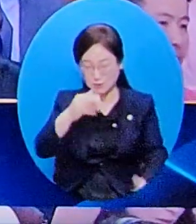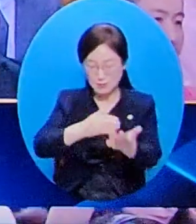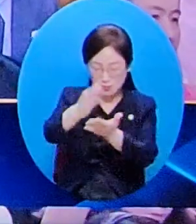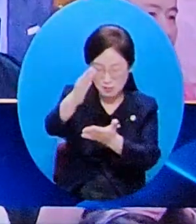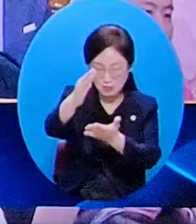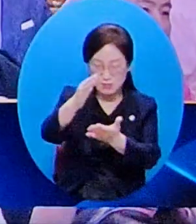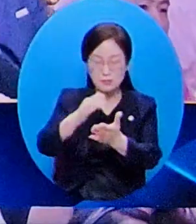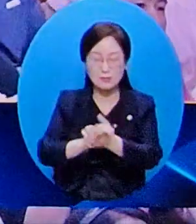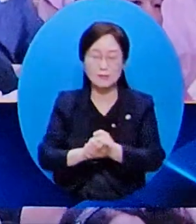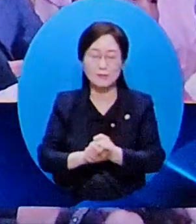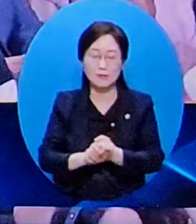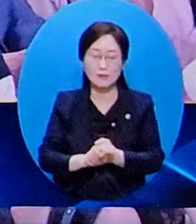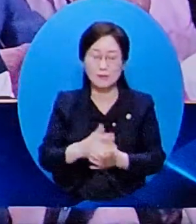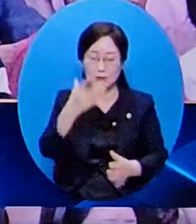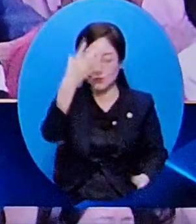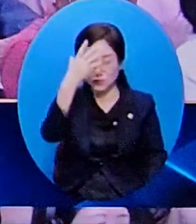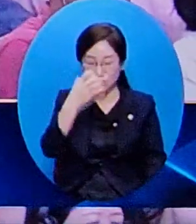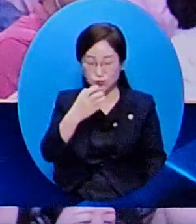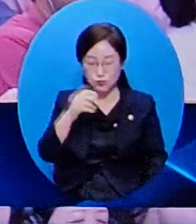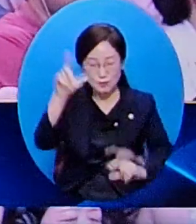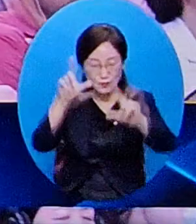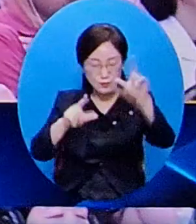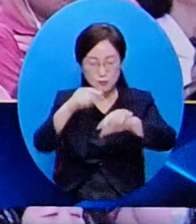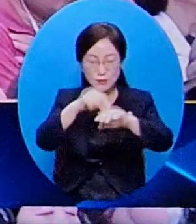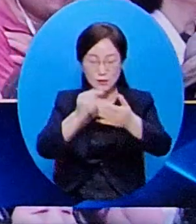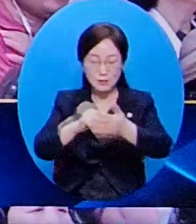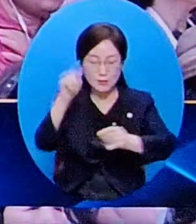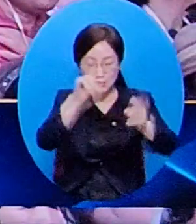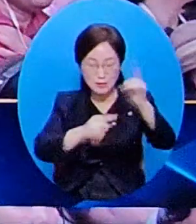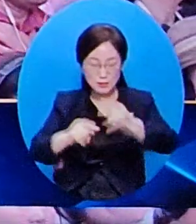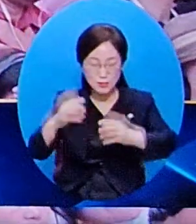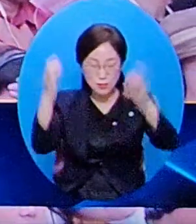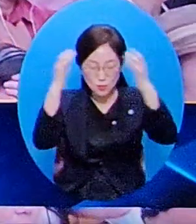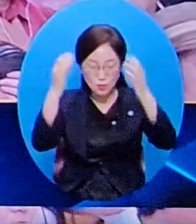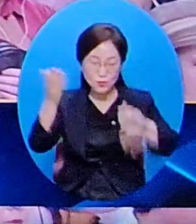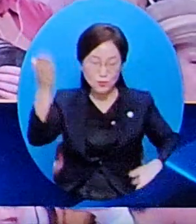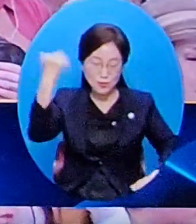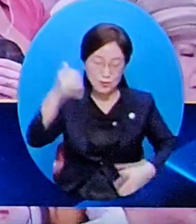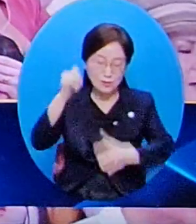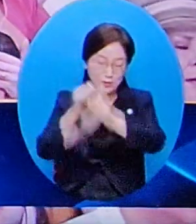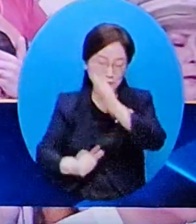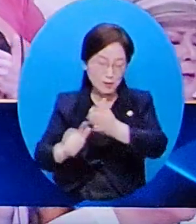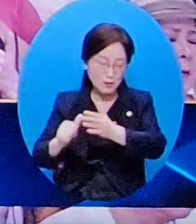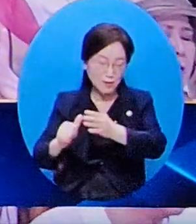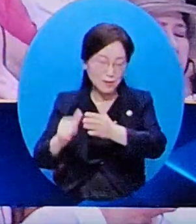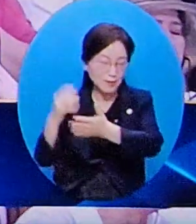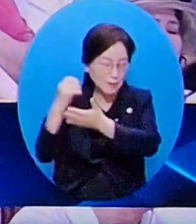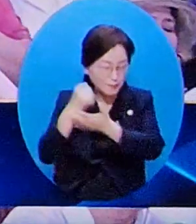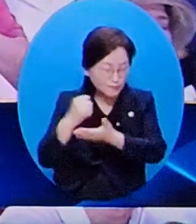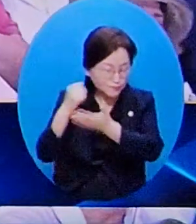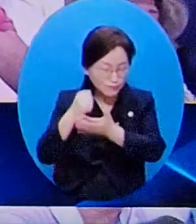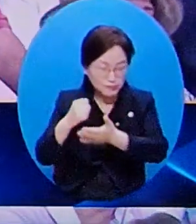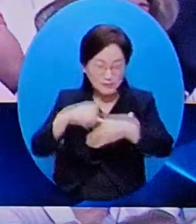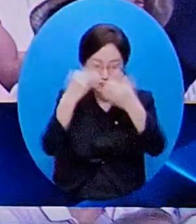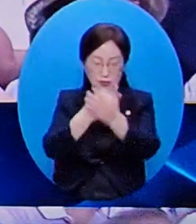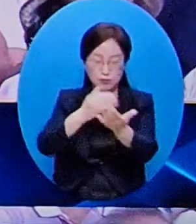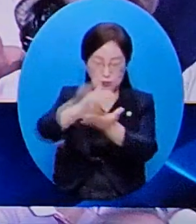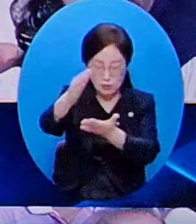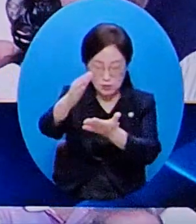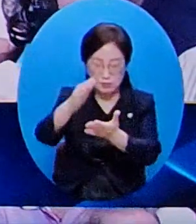떠나갈지어다. 우울증 마음의 상처 고통 과거의 실패 경험에 대한 트라우마는